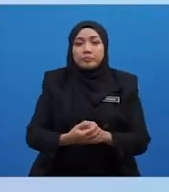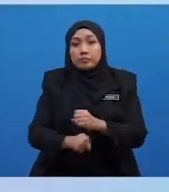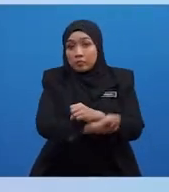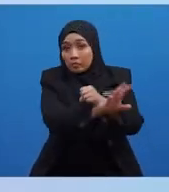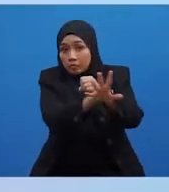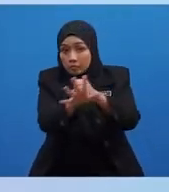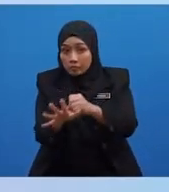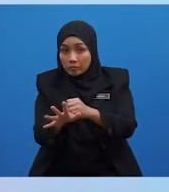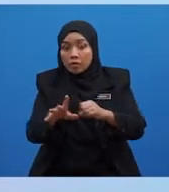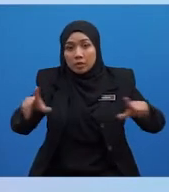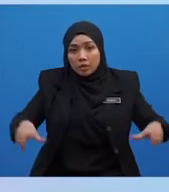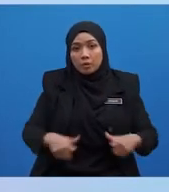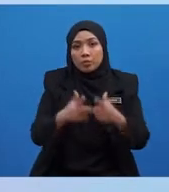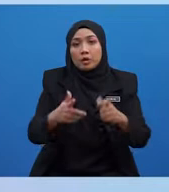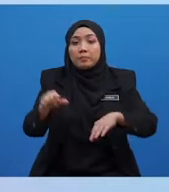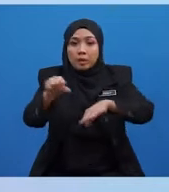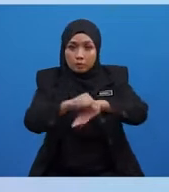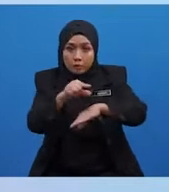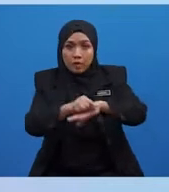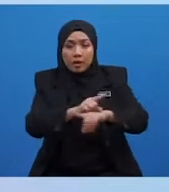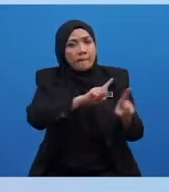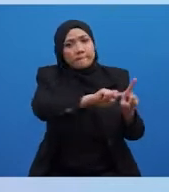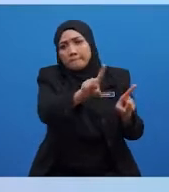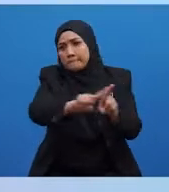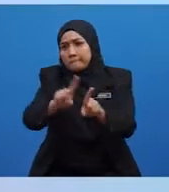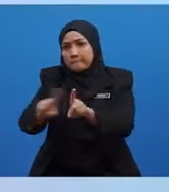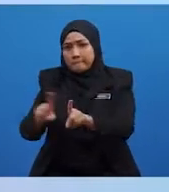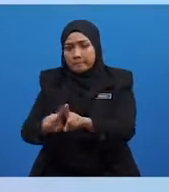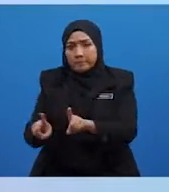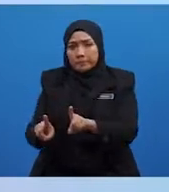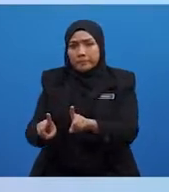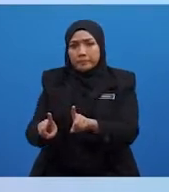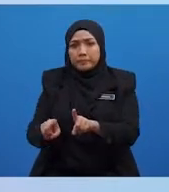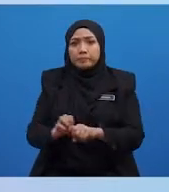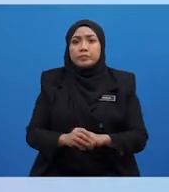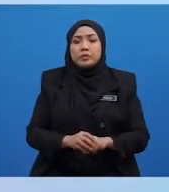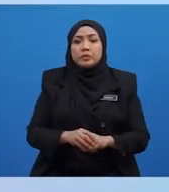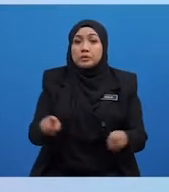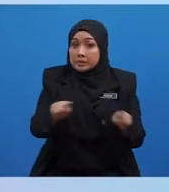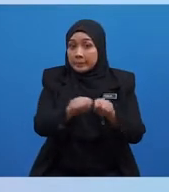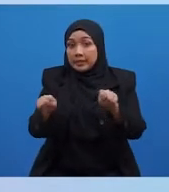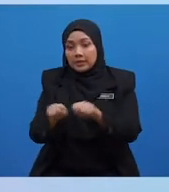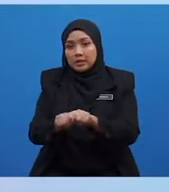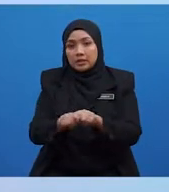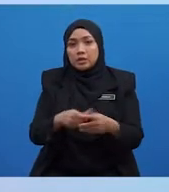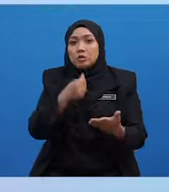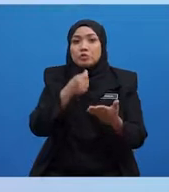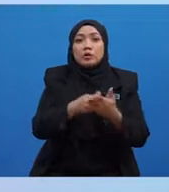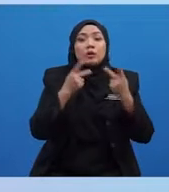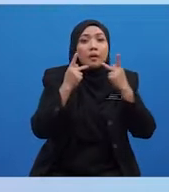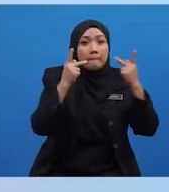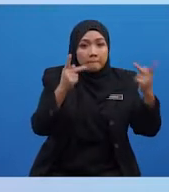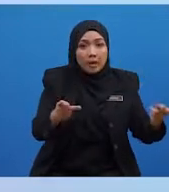Pengiklanan dilakukan dengan menggunakan pelbagai media seperti